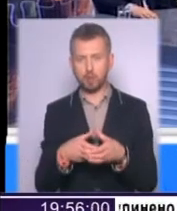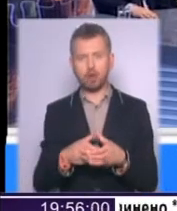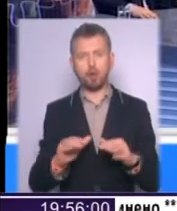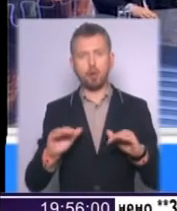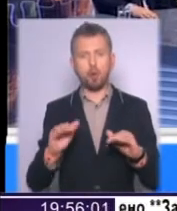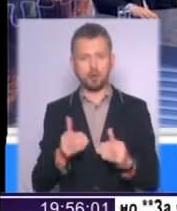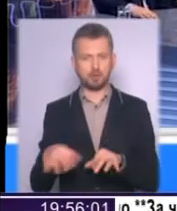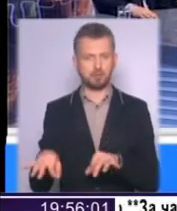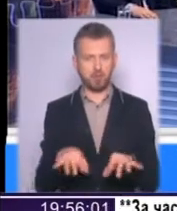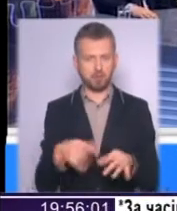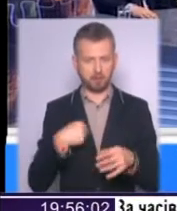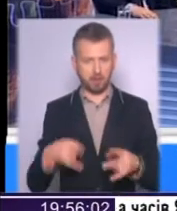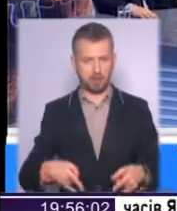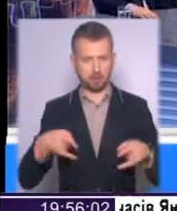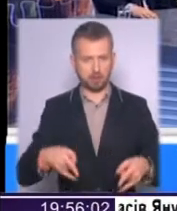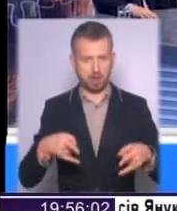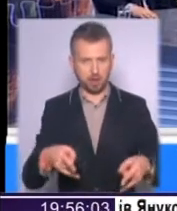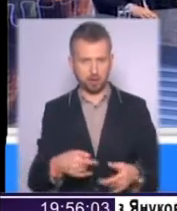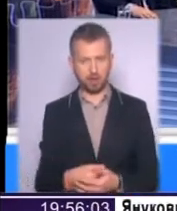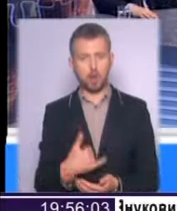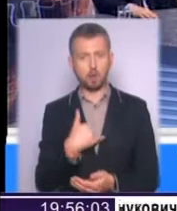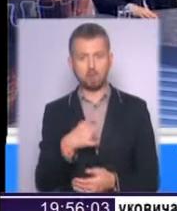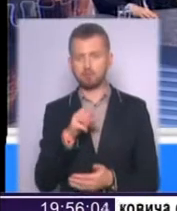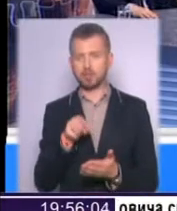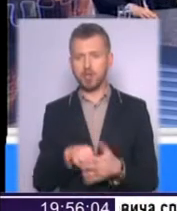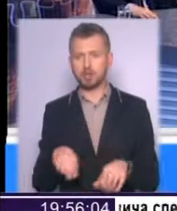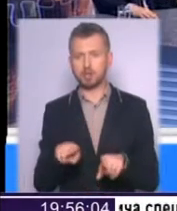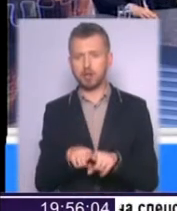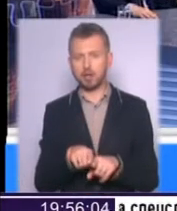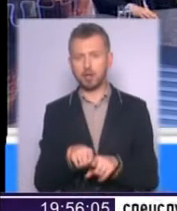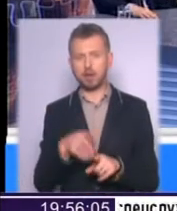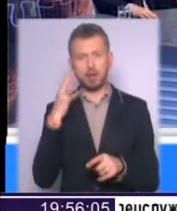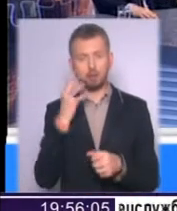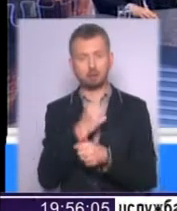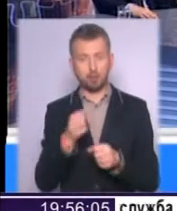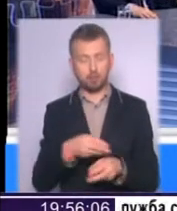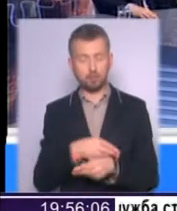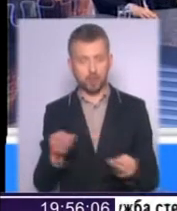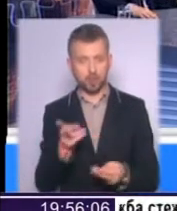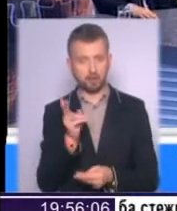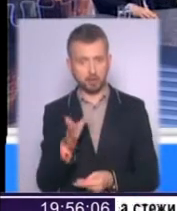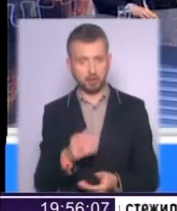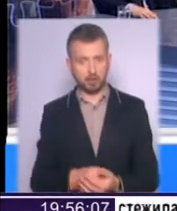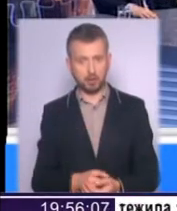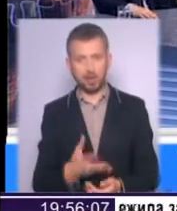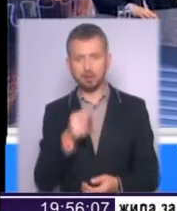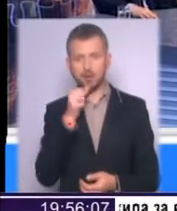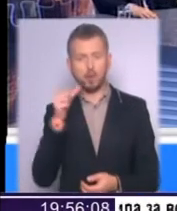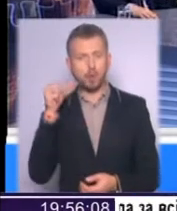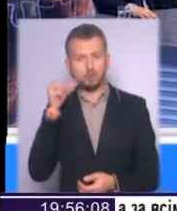при дружині, на костелях. У нас питання таке. Чорнобильцям дали квартири. Ще в прошлому